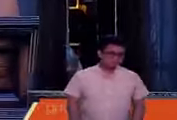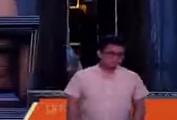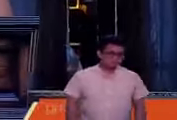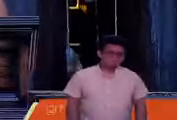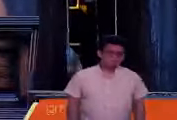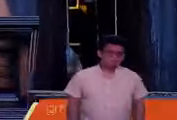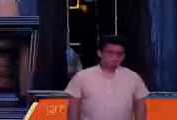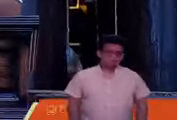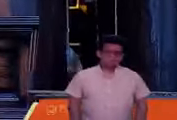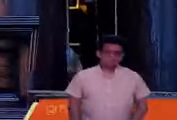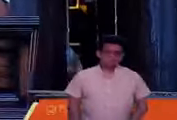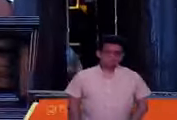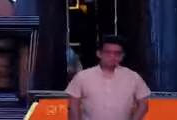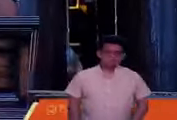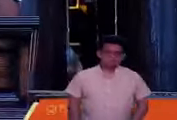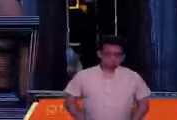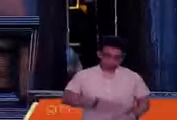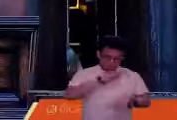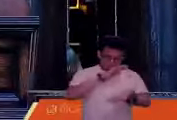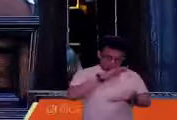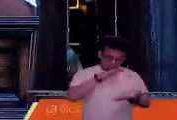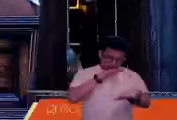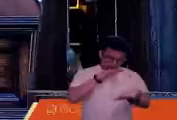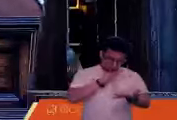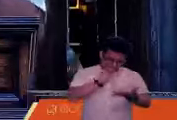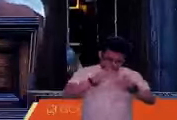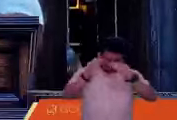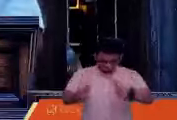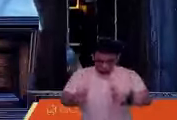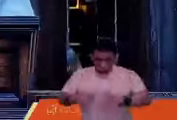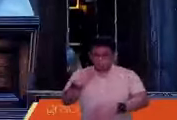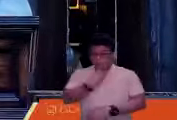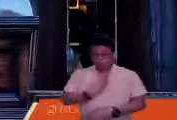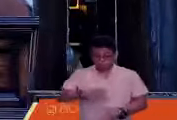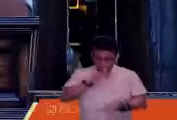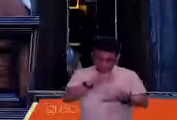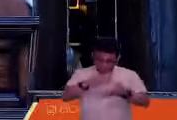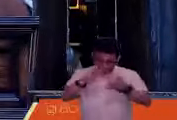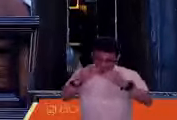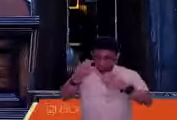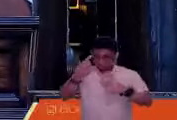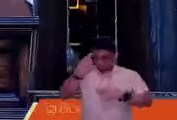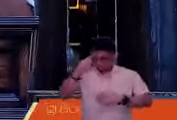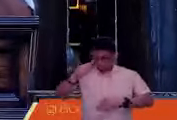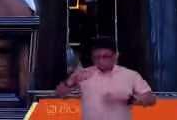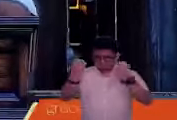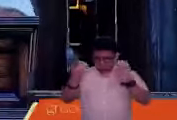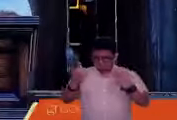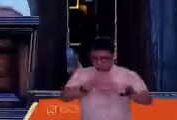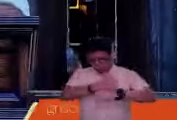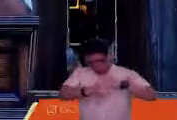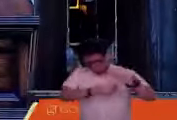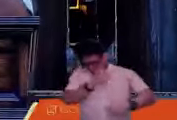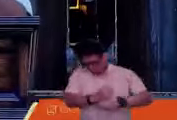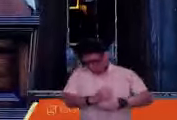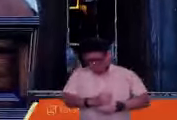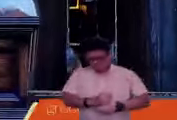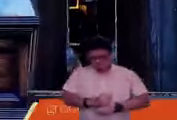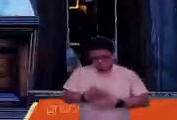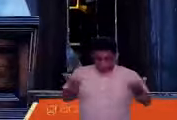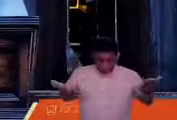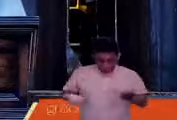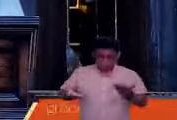Muna, a student who studies for years and spend time in an environment where the